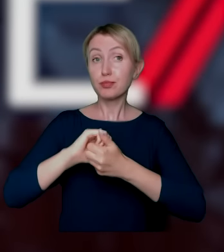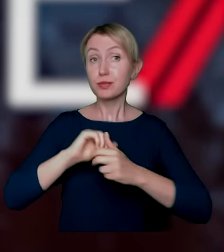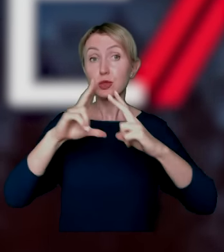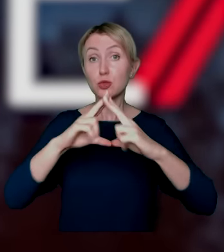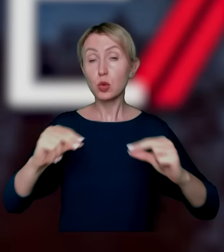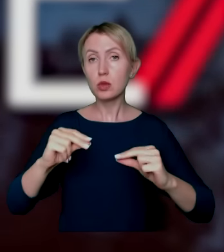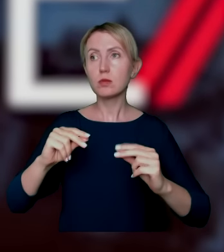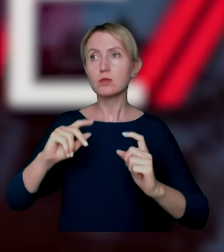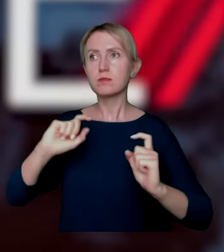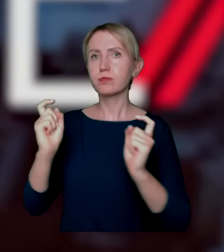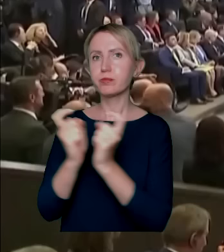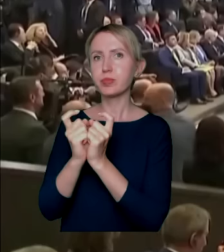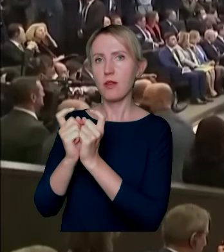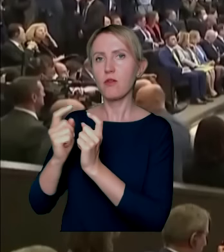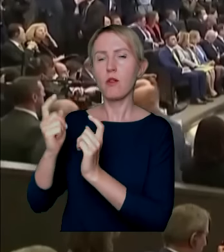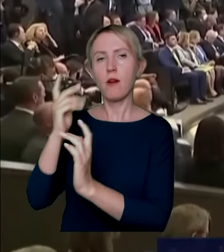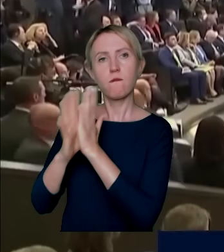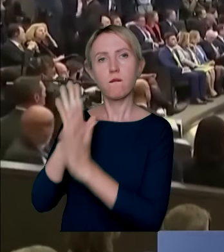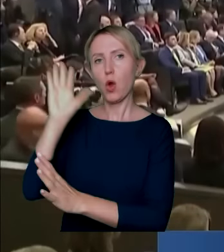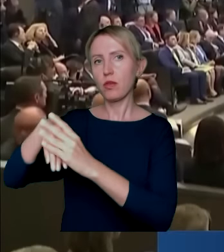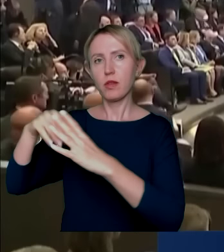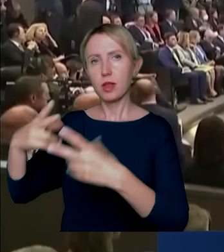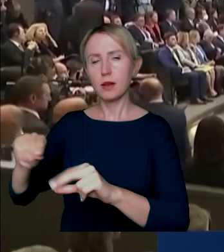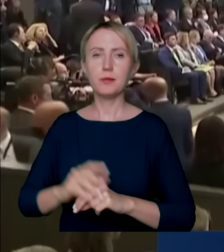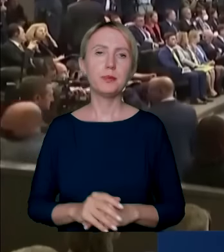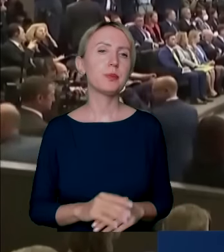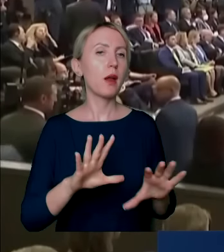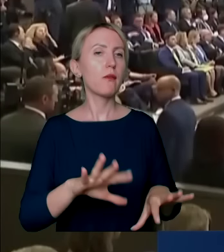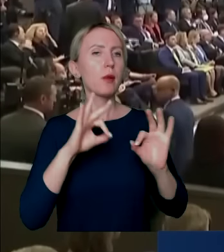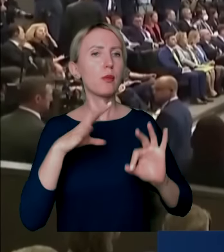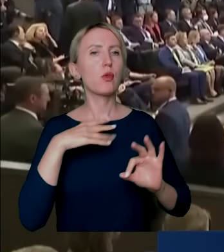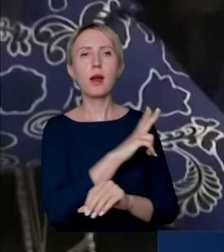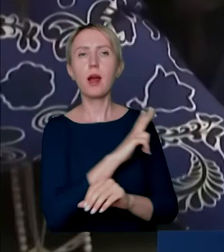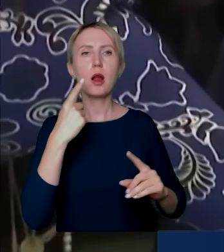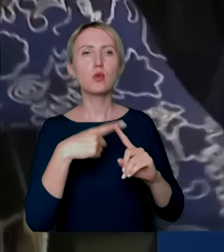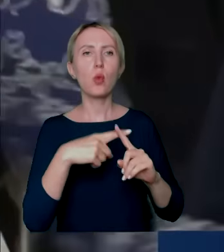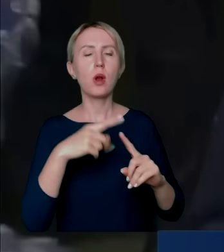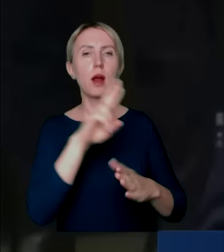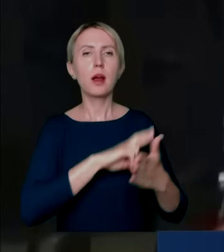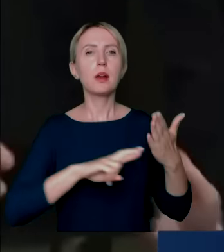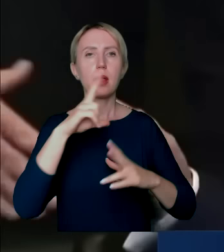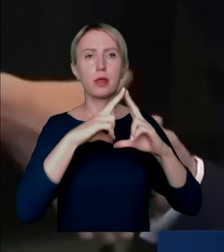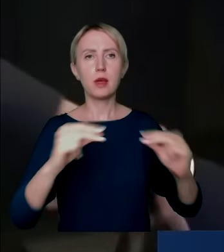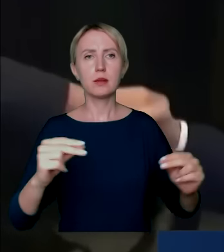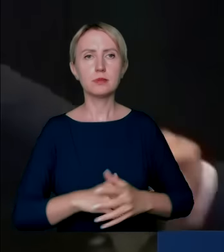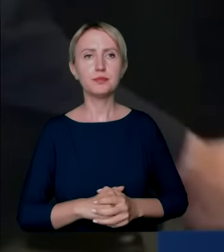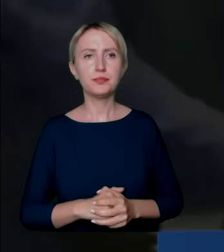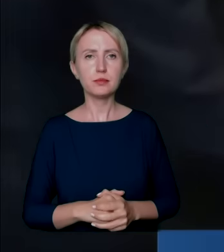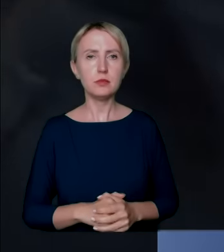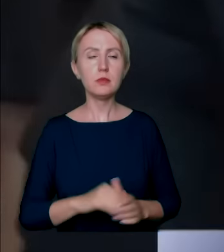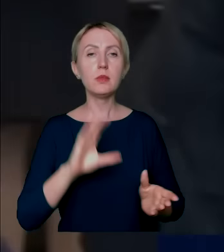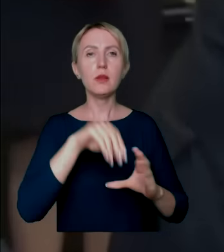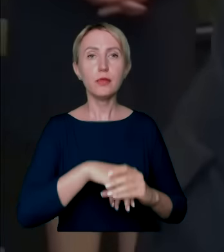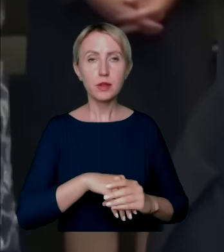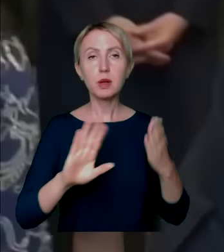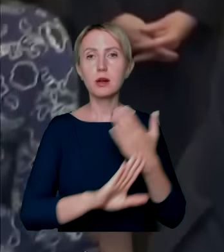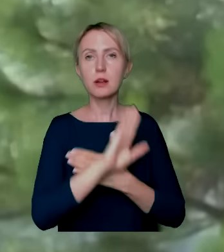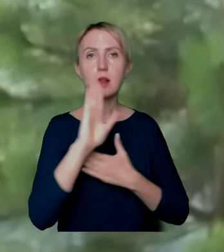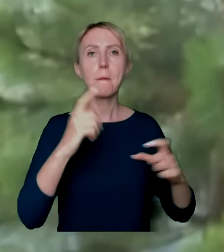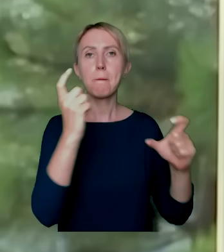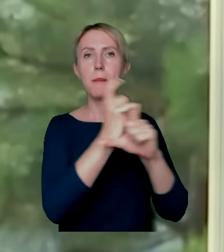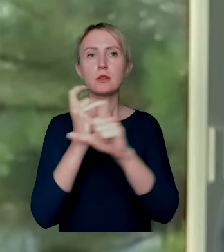konflikt zbrojny. Wyboru dokonali wszyscy członkowie Rady Północnoatlantyckiej. W jej skład wchodzą reprezentanci państw